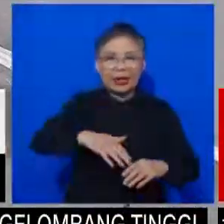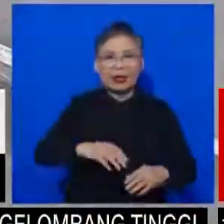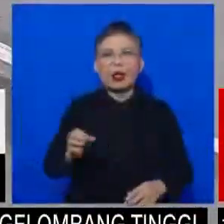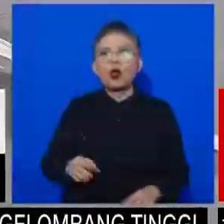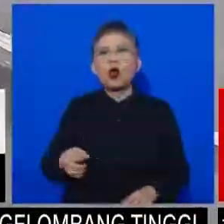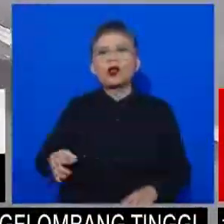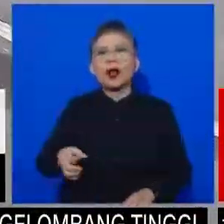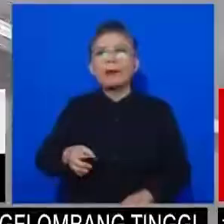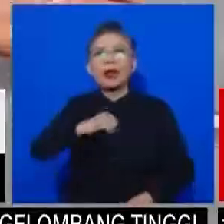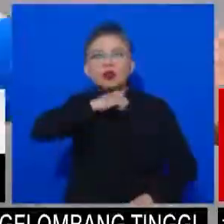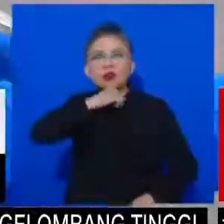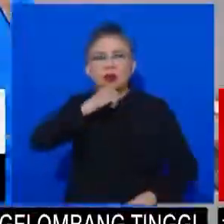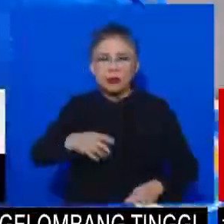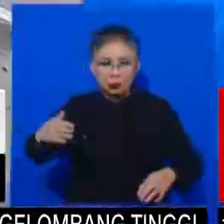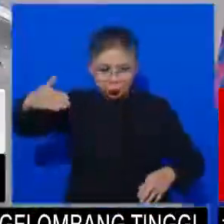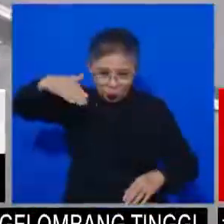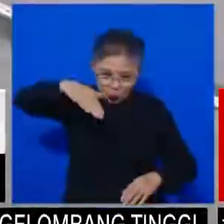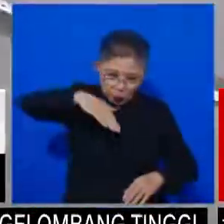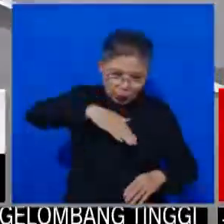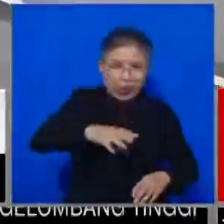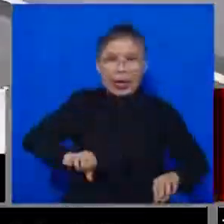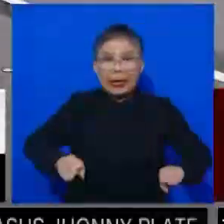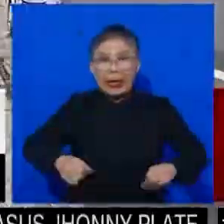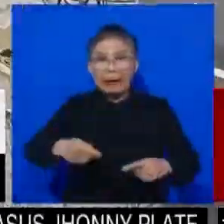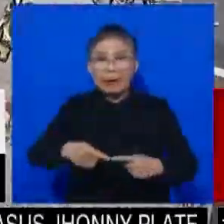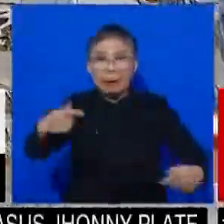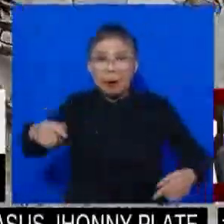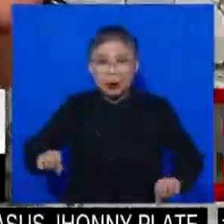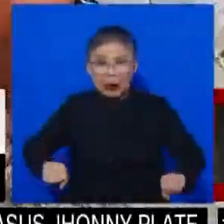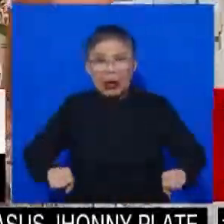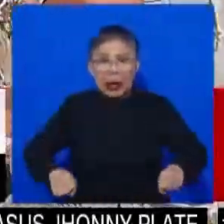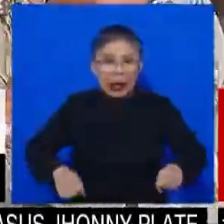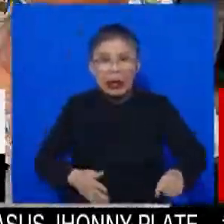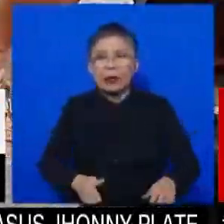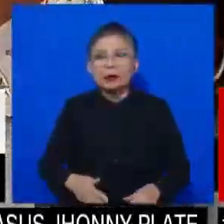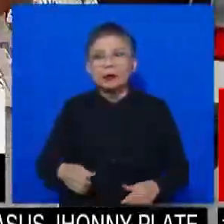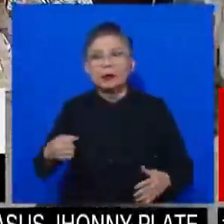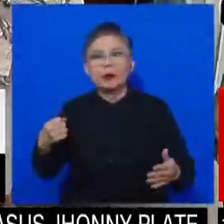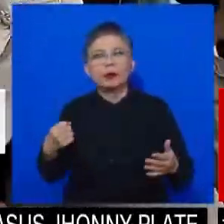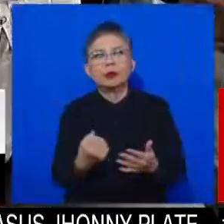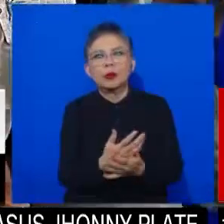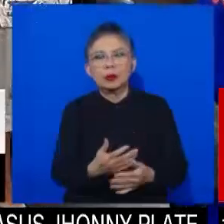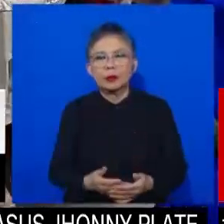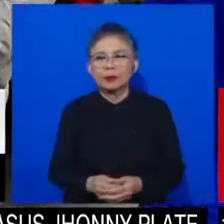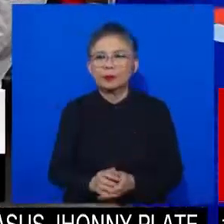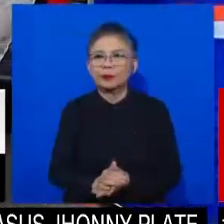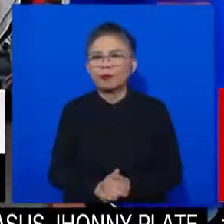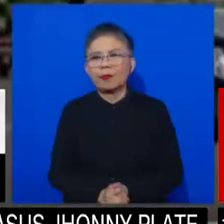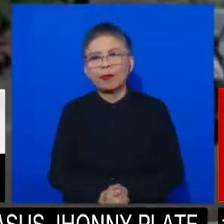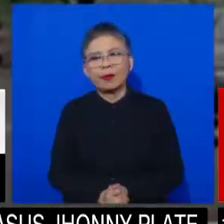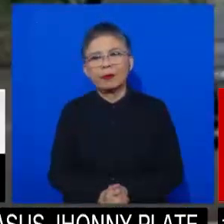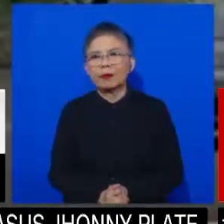Batu. Saat melintas di jalan menurun, rem sepeda motor korban diduga tidak berfungsi dan berusaha masuk jalur